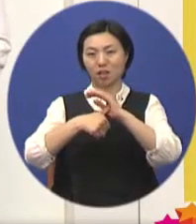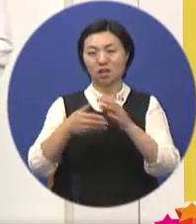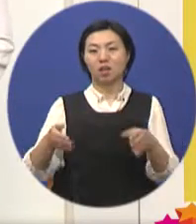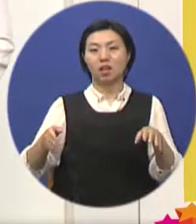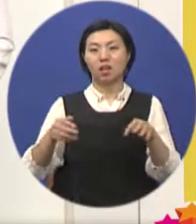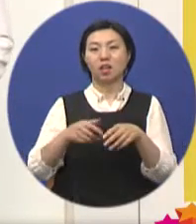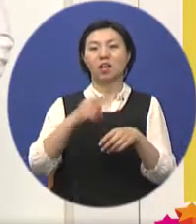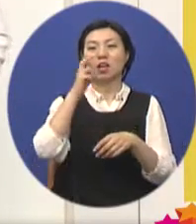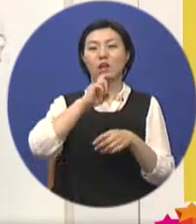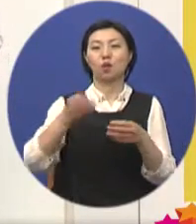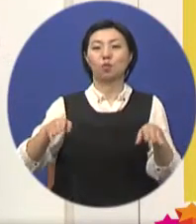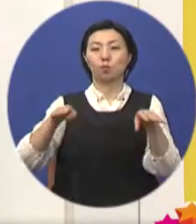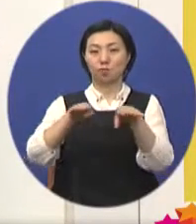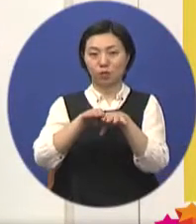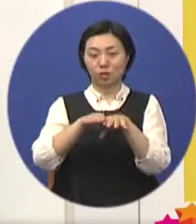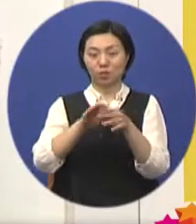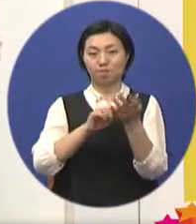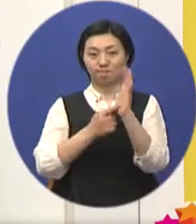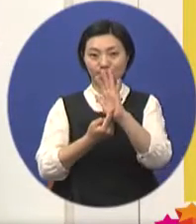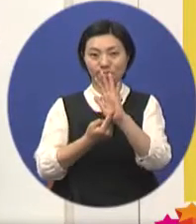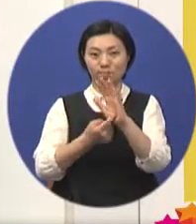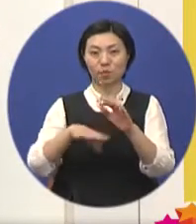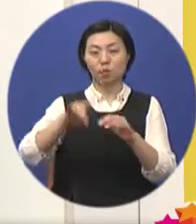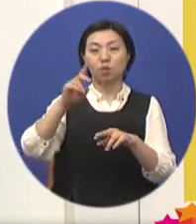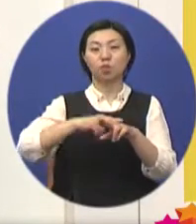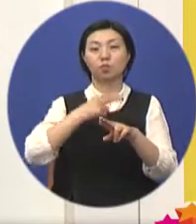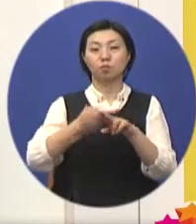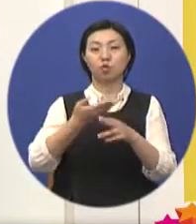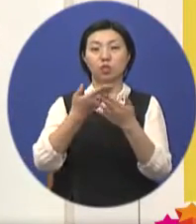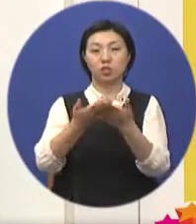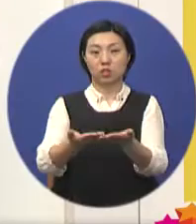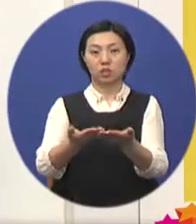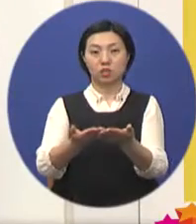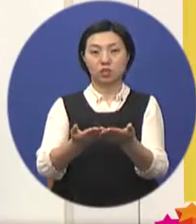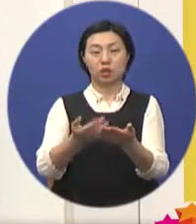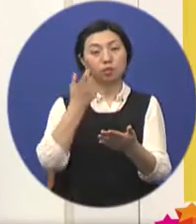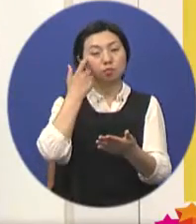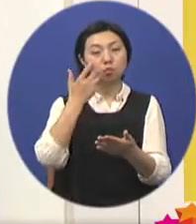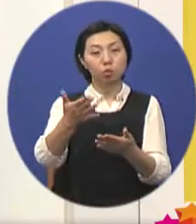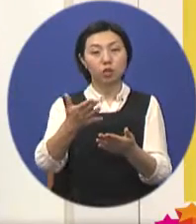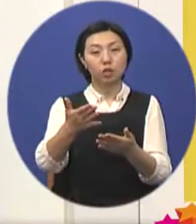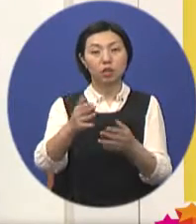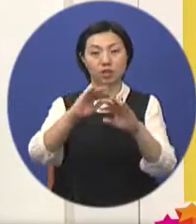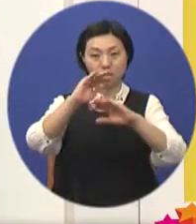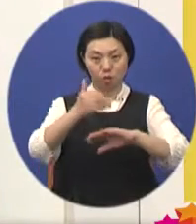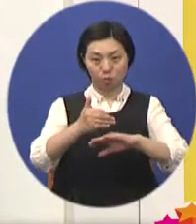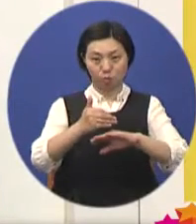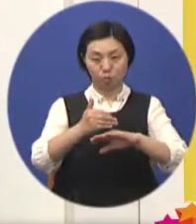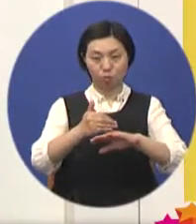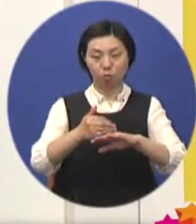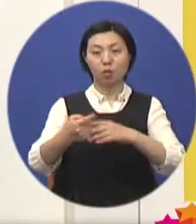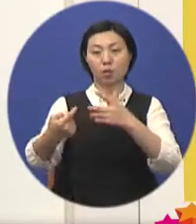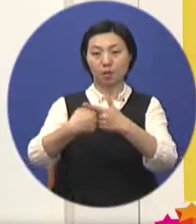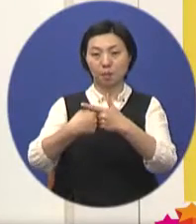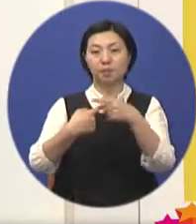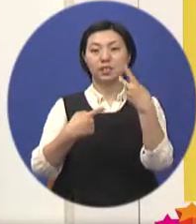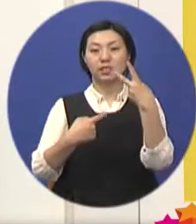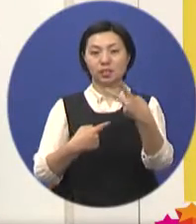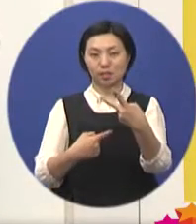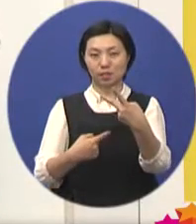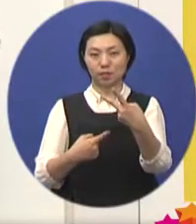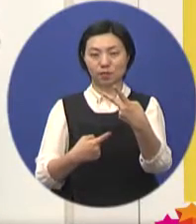이제 점수가 모아졌습니다. 네. 먼저 선물부터 드려야죠. 네, 퀴즈는 이런 퀴즈였고요. 정답은 네. 바로 2번. 2번입니다.